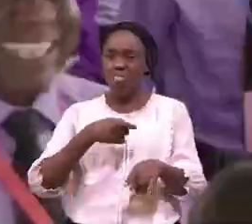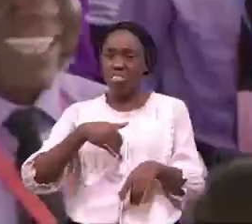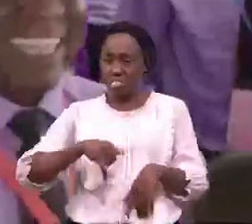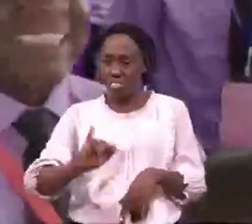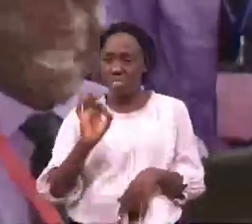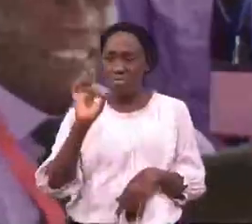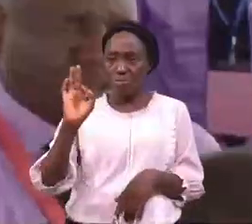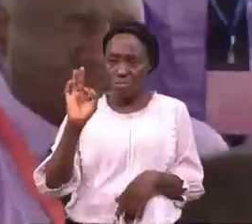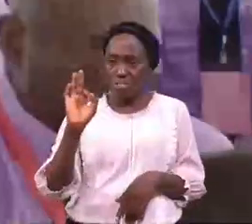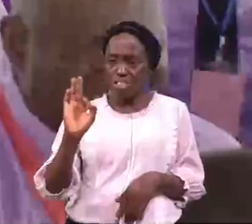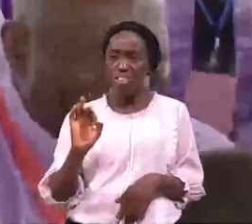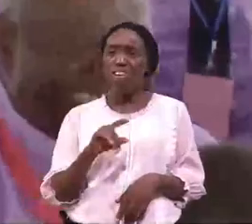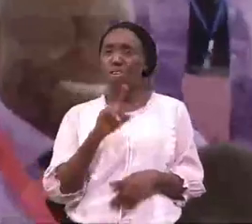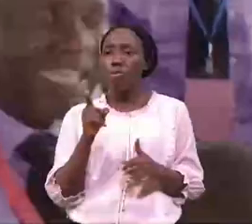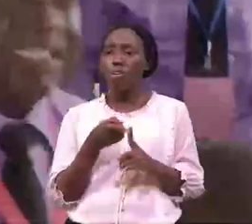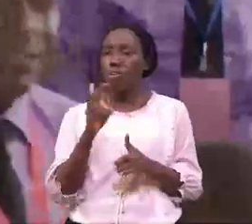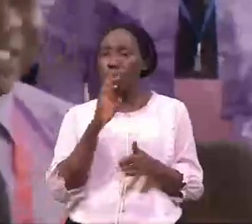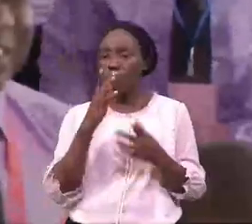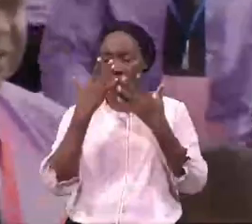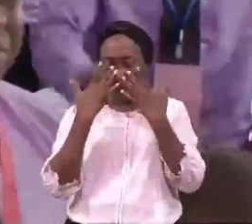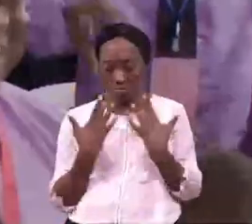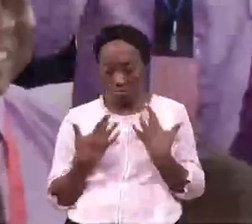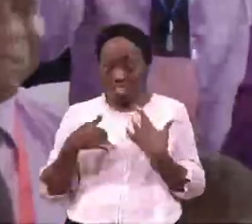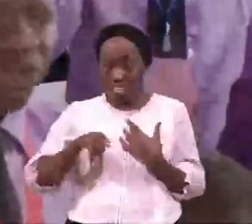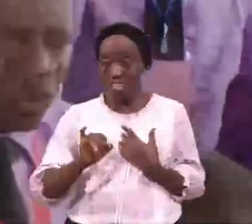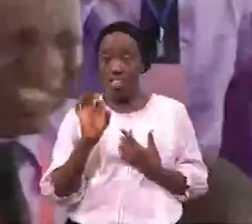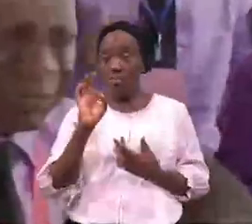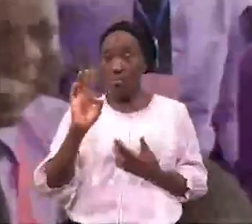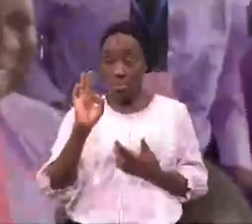parole, quand tu es triste, prêche la parole,